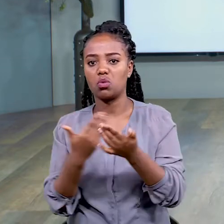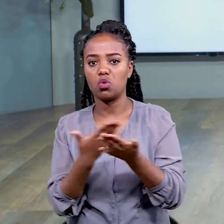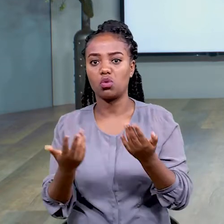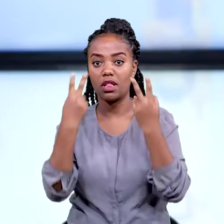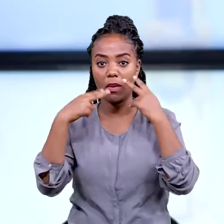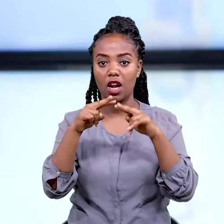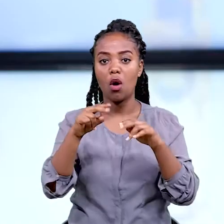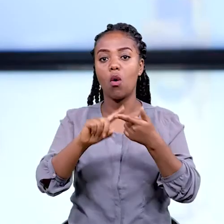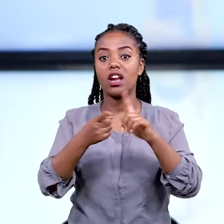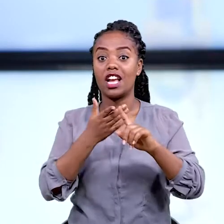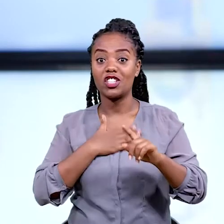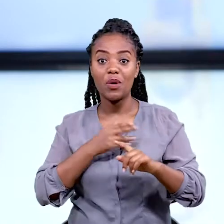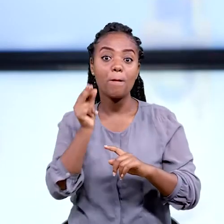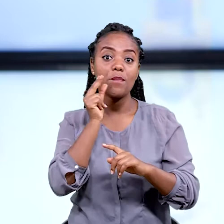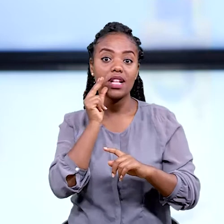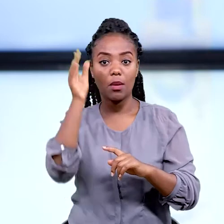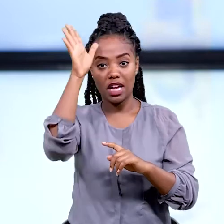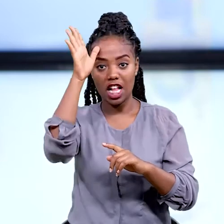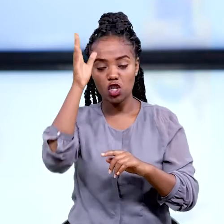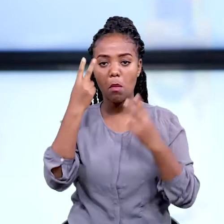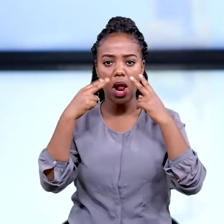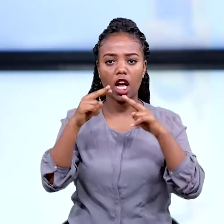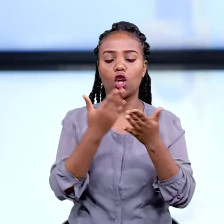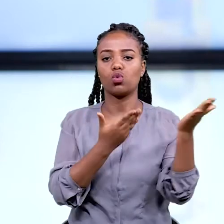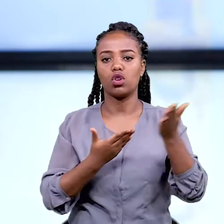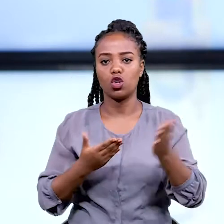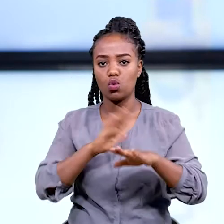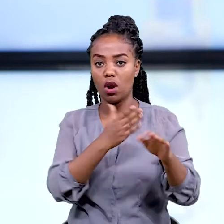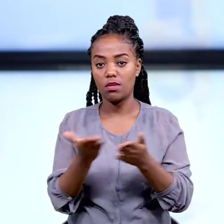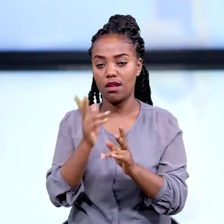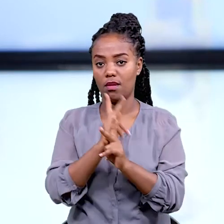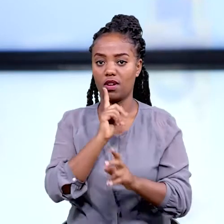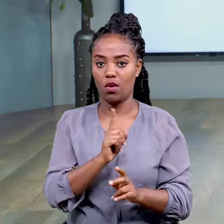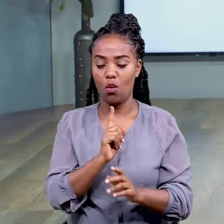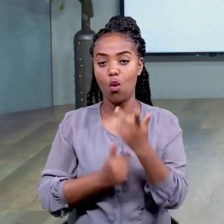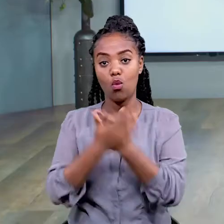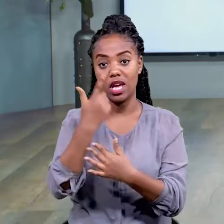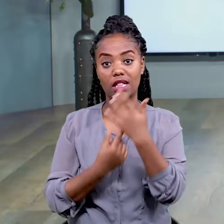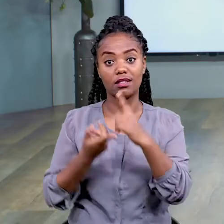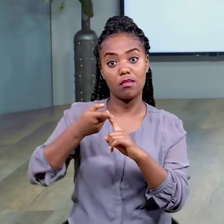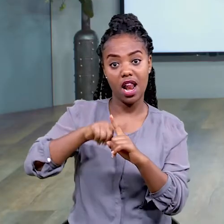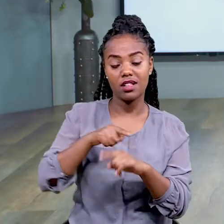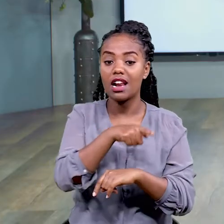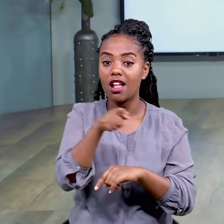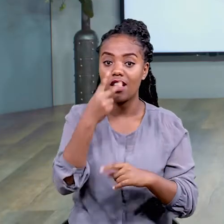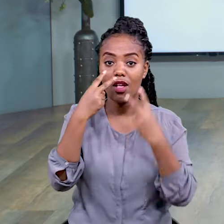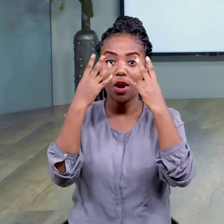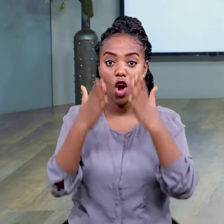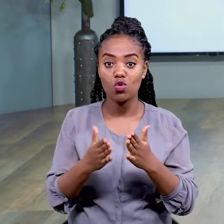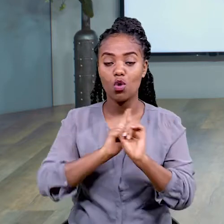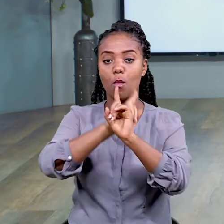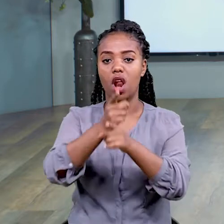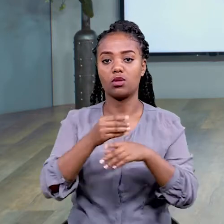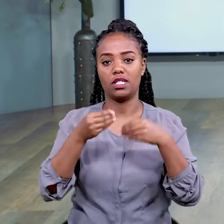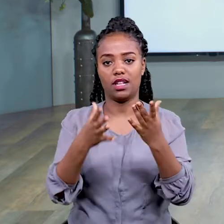በተመለከተ ባልደረባችን ቤተልሔም ጌታቸው የሚመለከታቸውን እንግዶች ጋብዛ እየጠበቀችን ነው። ከውይይቱ ስንመለስ እናንተ